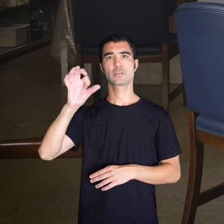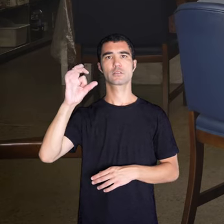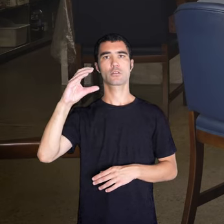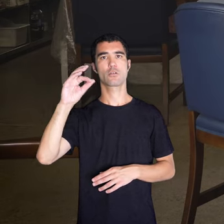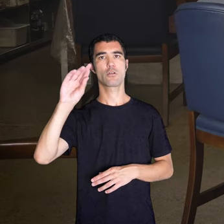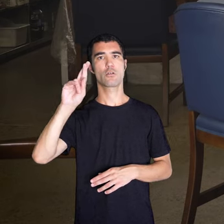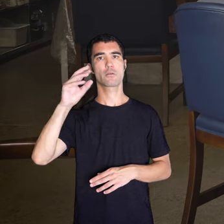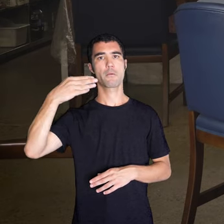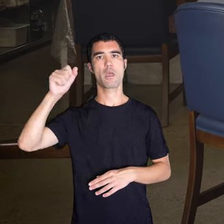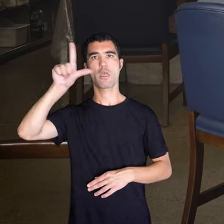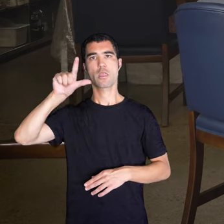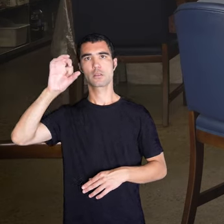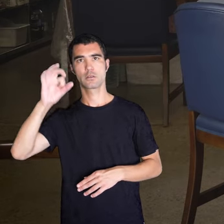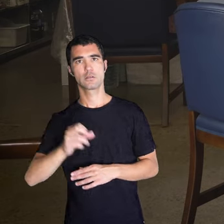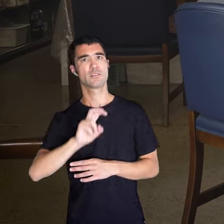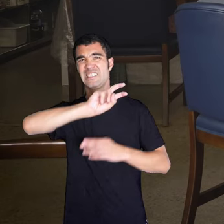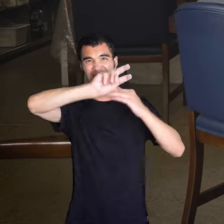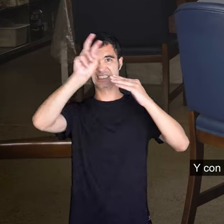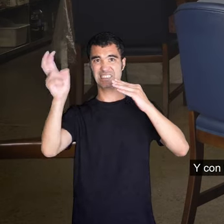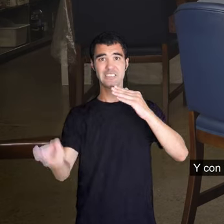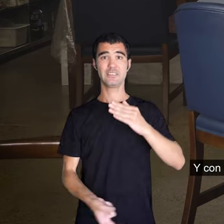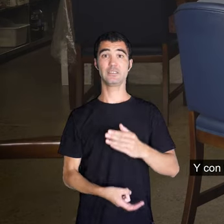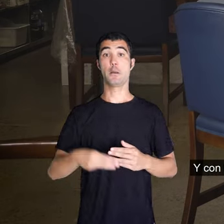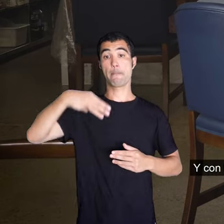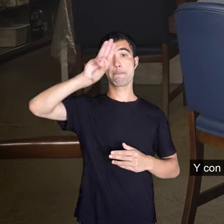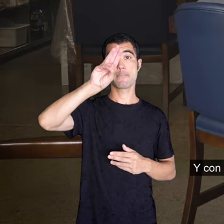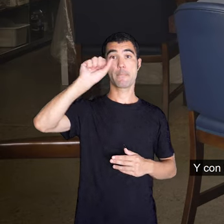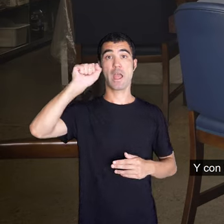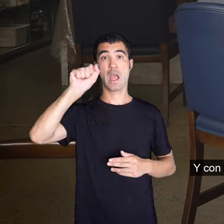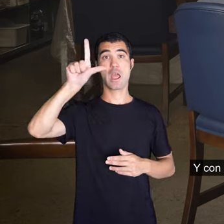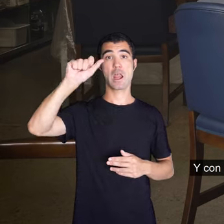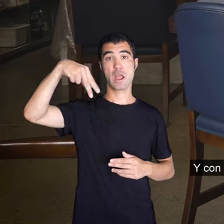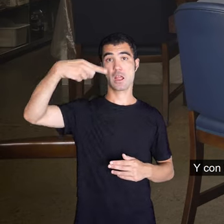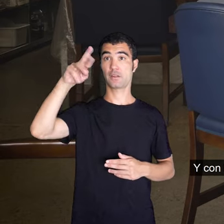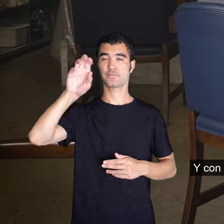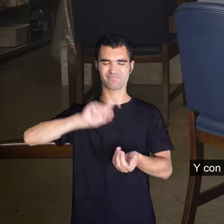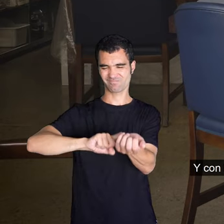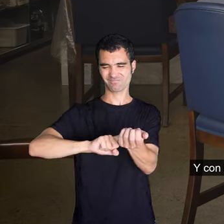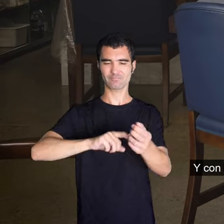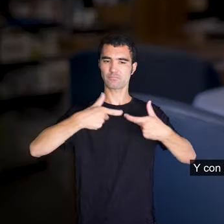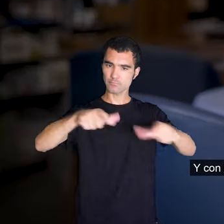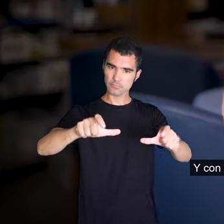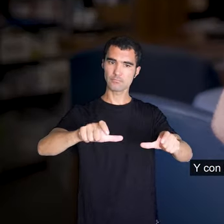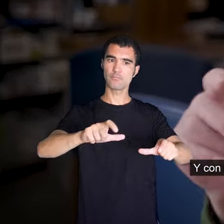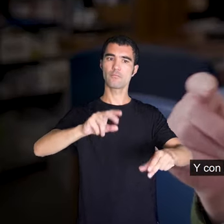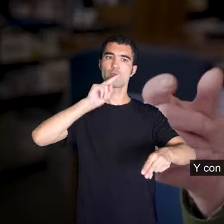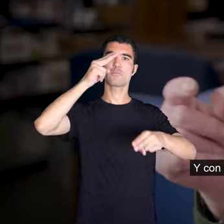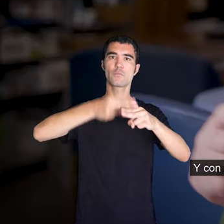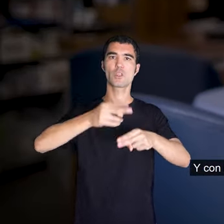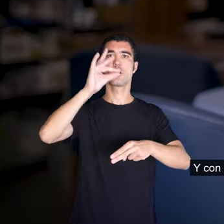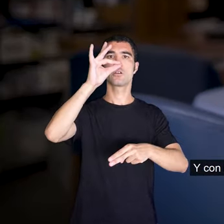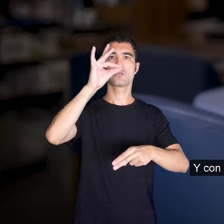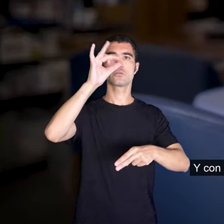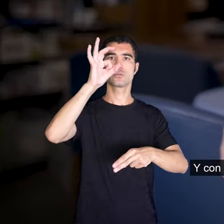escorballs i tot això. I en sus palangres teníem una classe de palangre que li deien duent